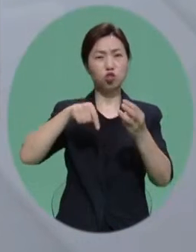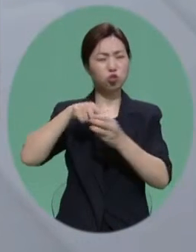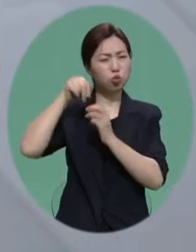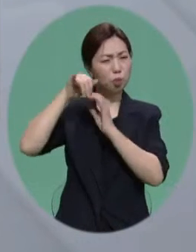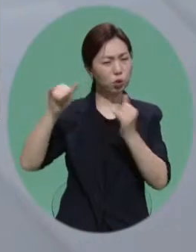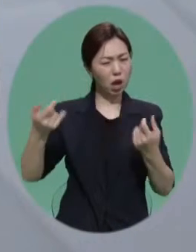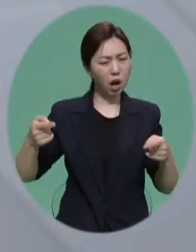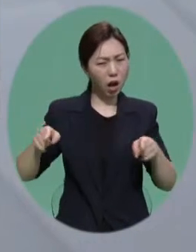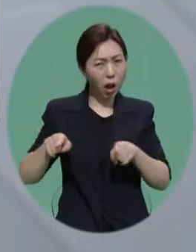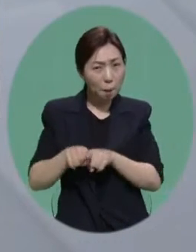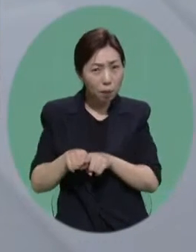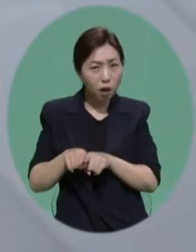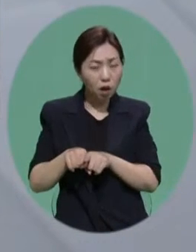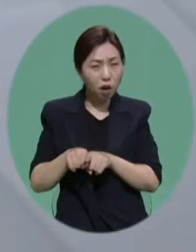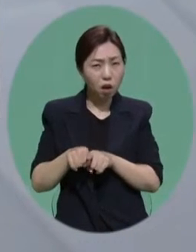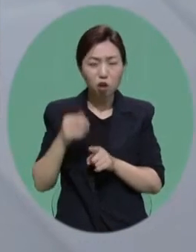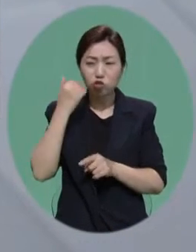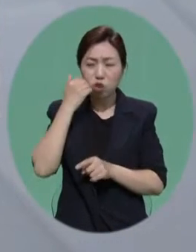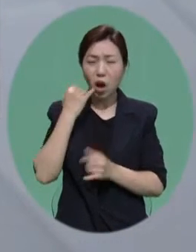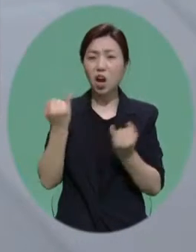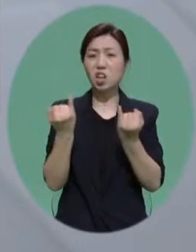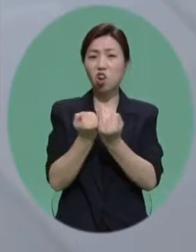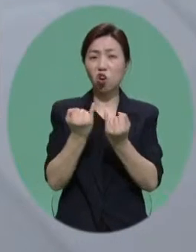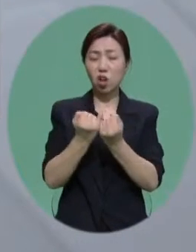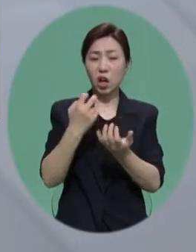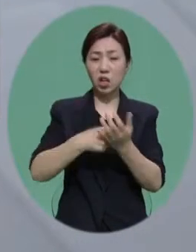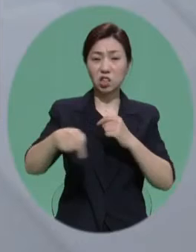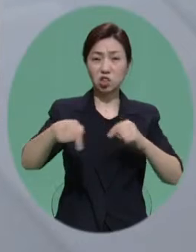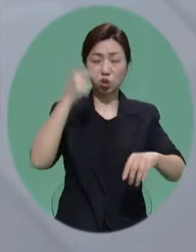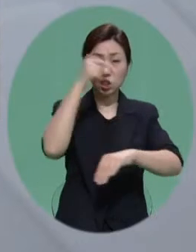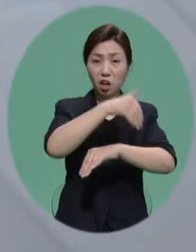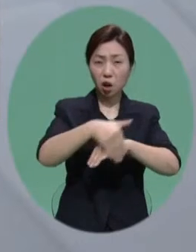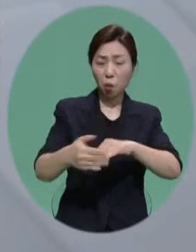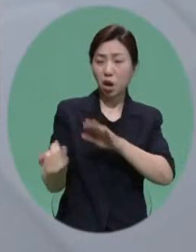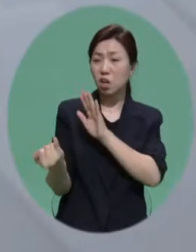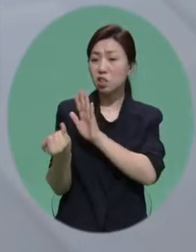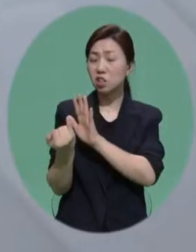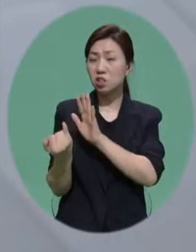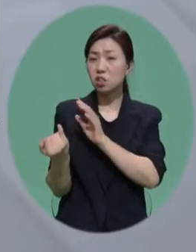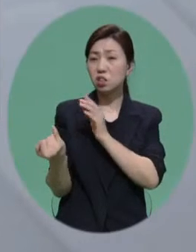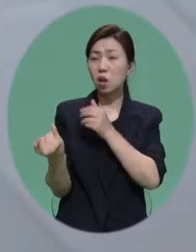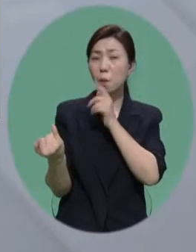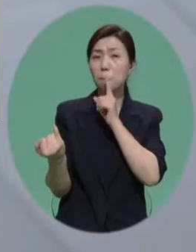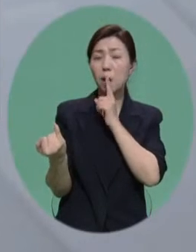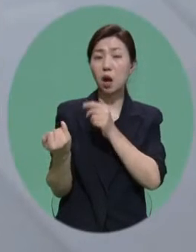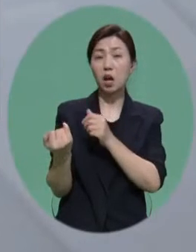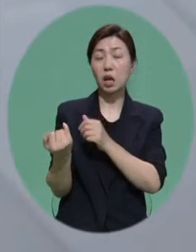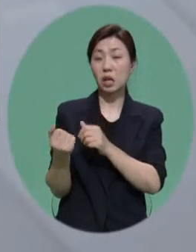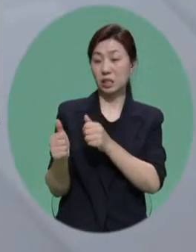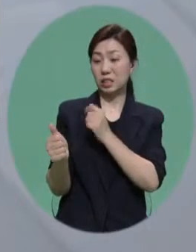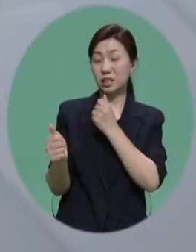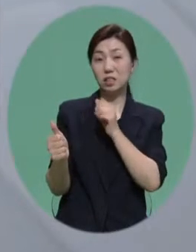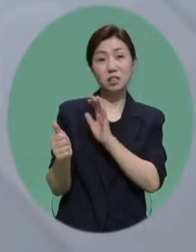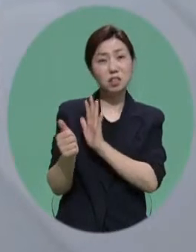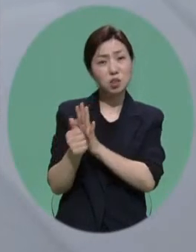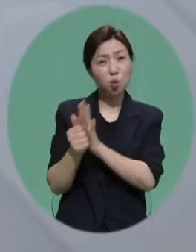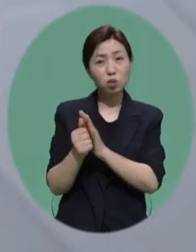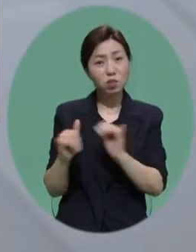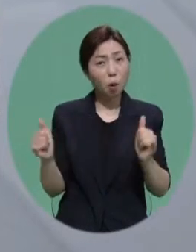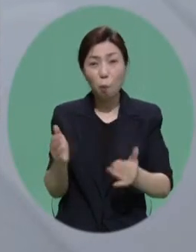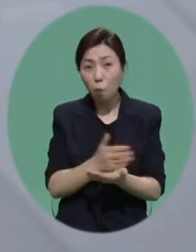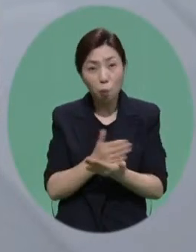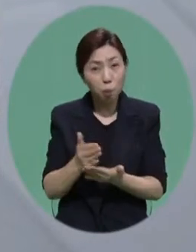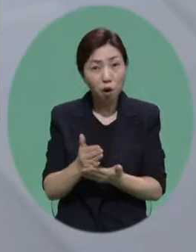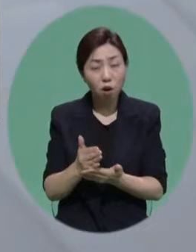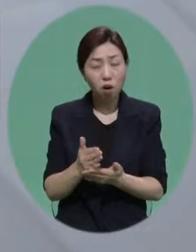여성 정책을 제대로 하면 되어주는 사람이 없는가 봐요 의 신속 대표 말고 없습니까 그런 식으로 말씀하시면 좀 그게